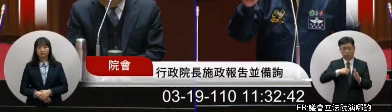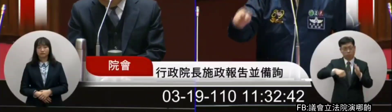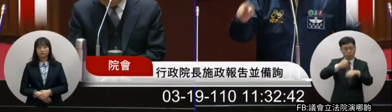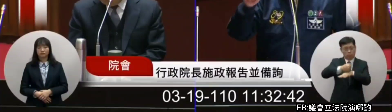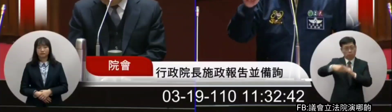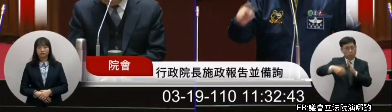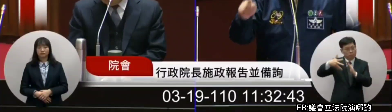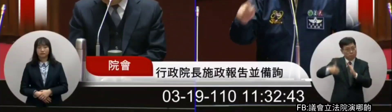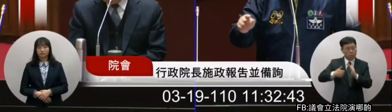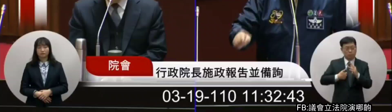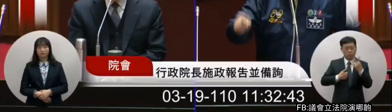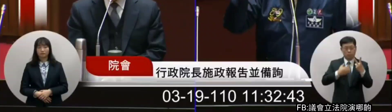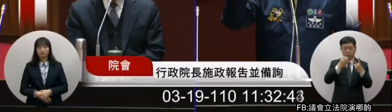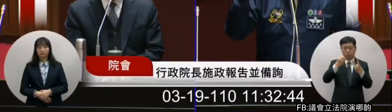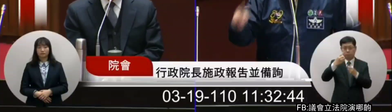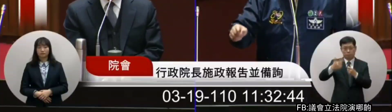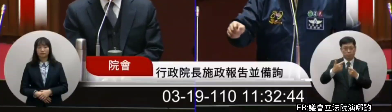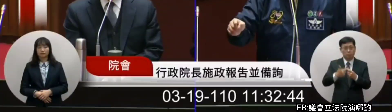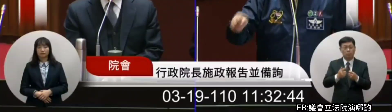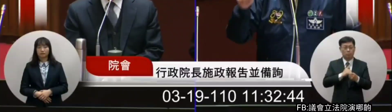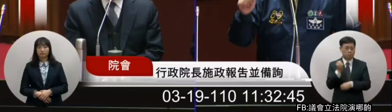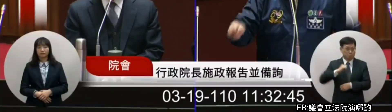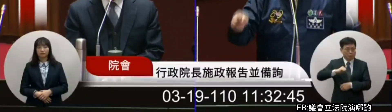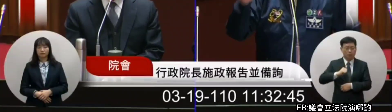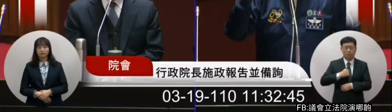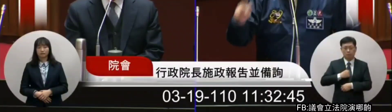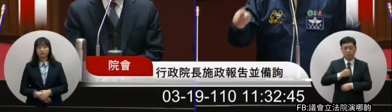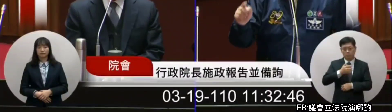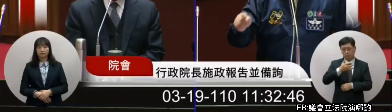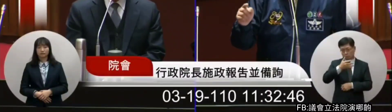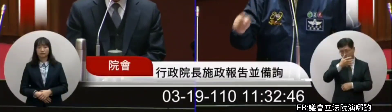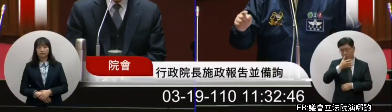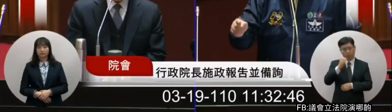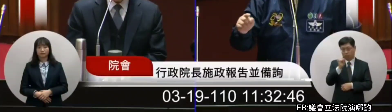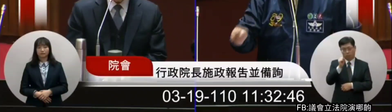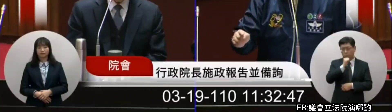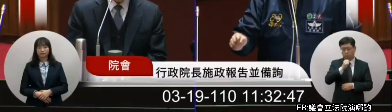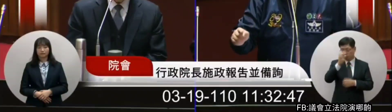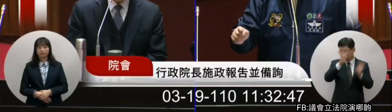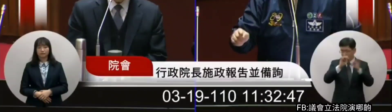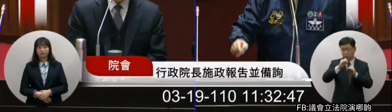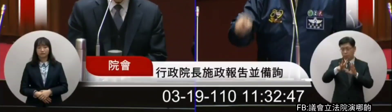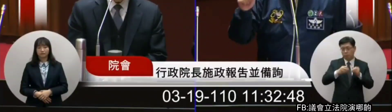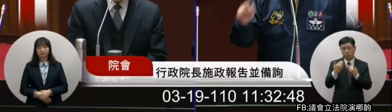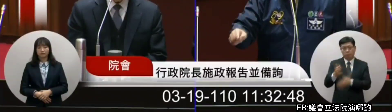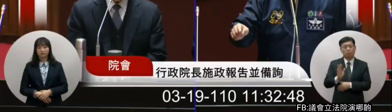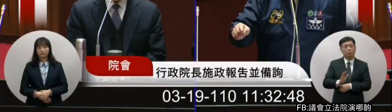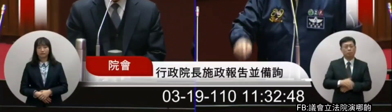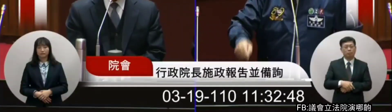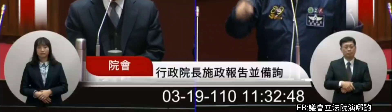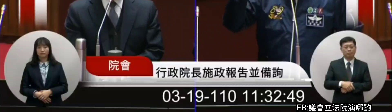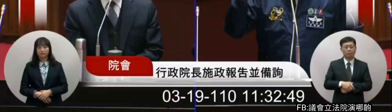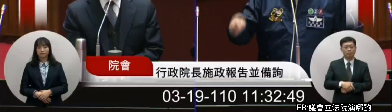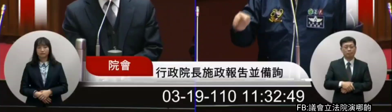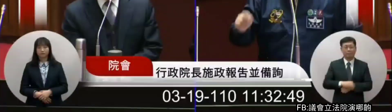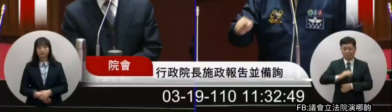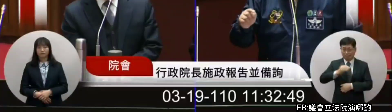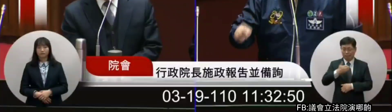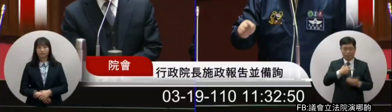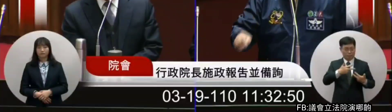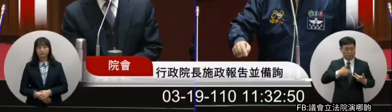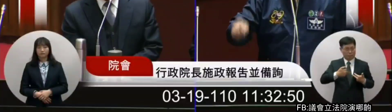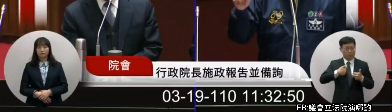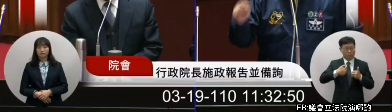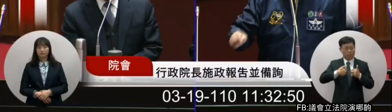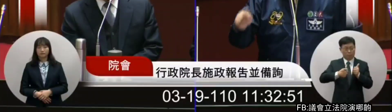长，2006年你抵抗，不愿意接受调查资料嘛？但是蔡英